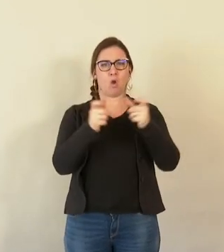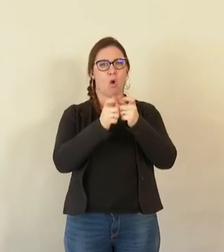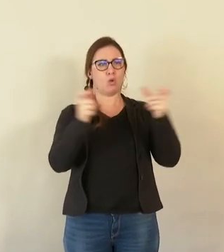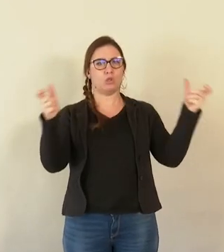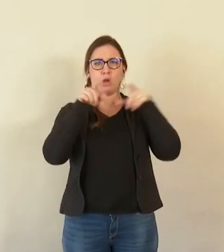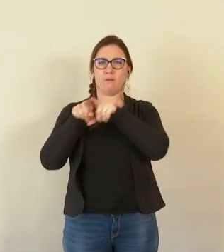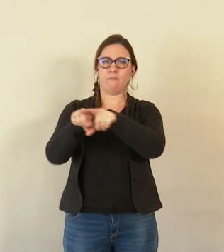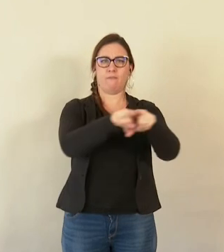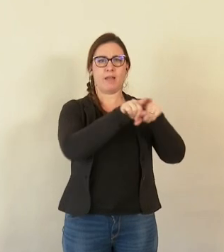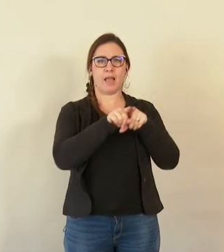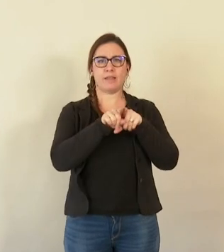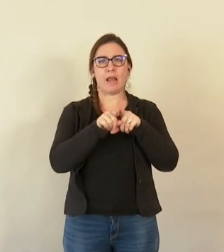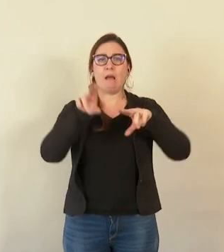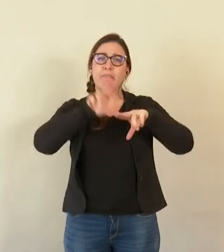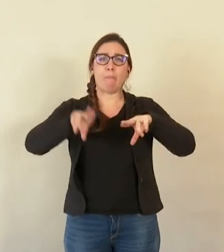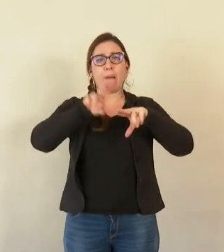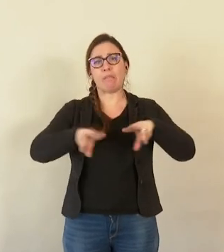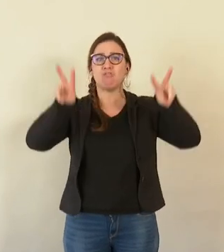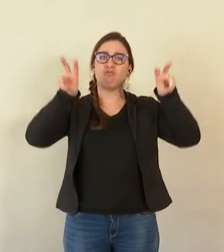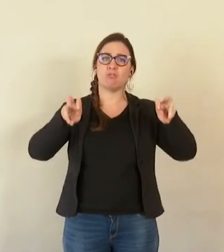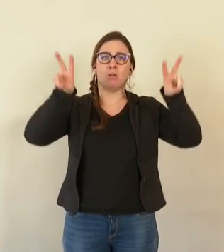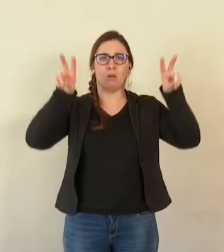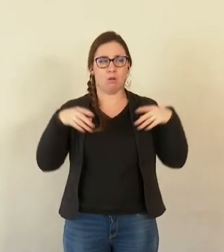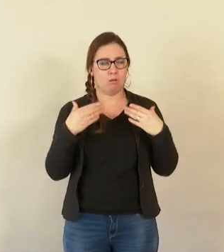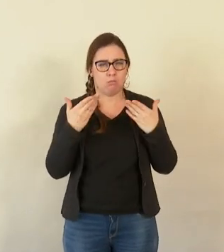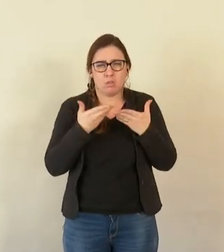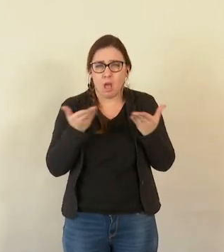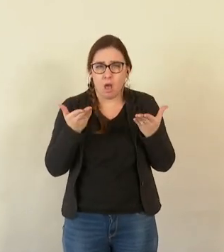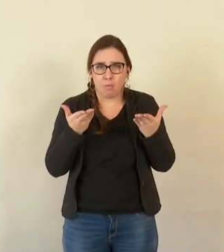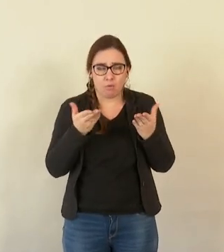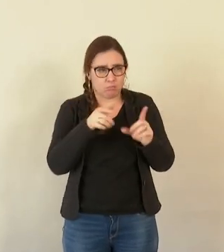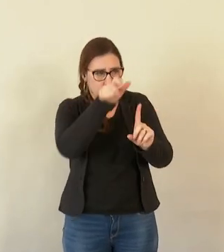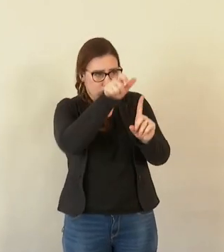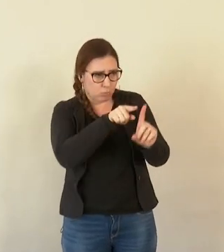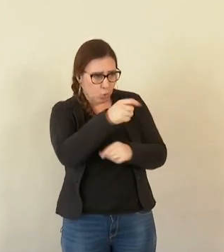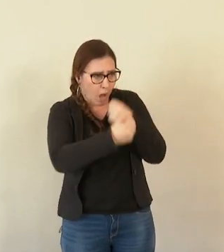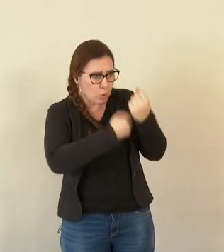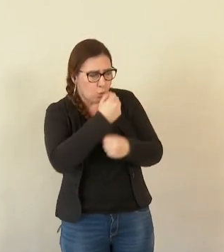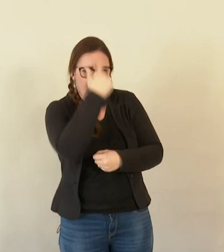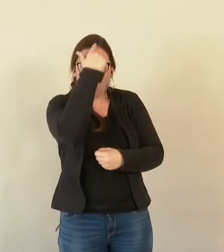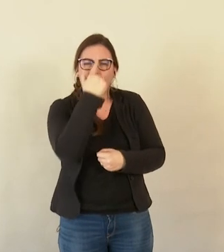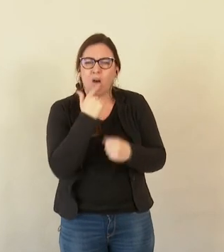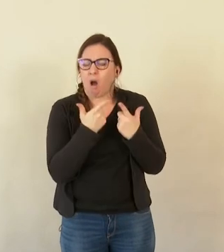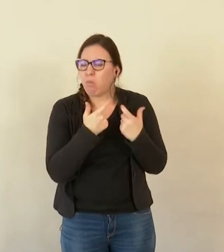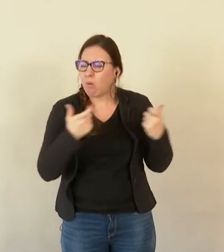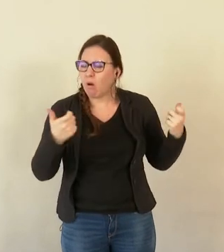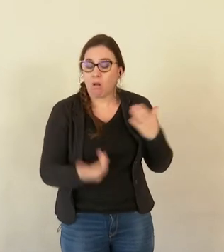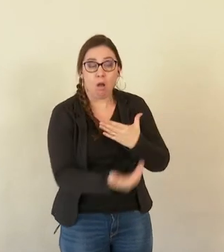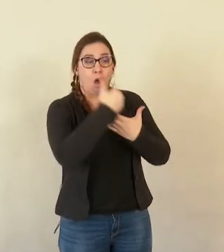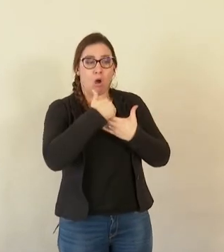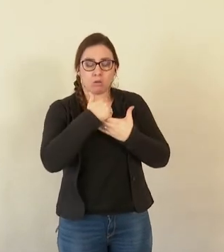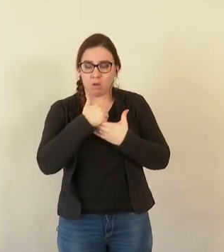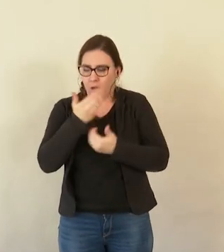dépannage ces simples mots toi qui souffre qui que tu sois entre dors mange